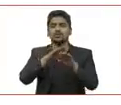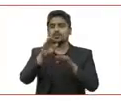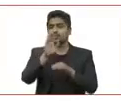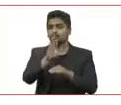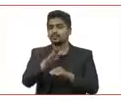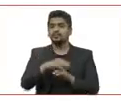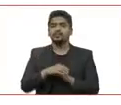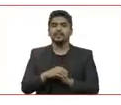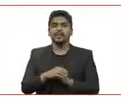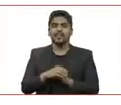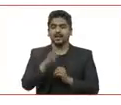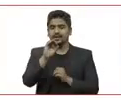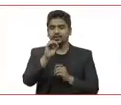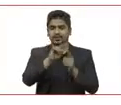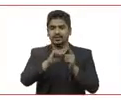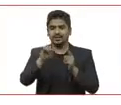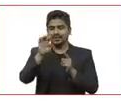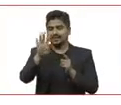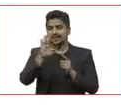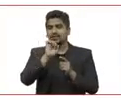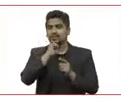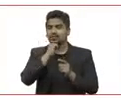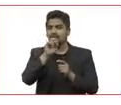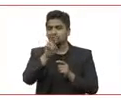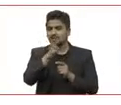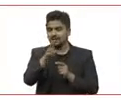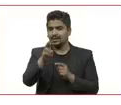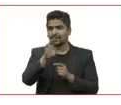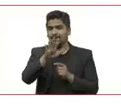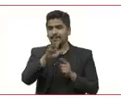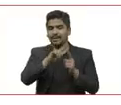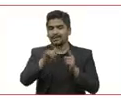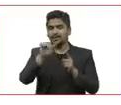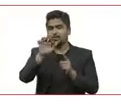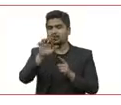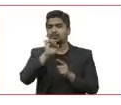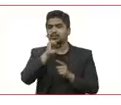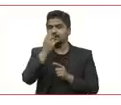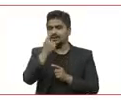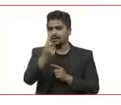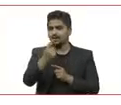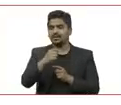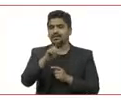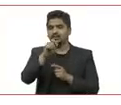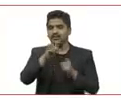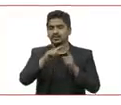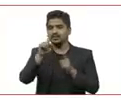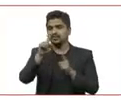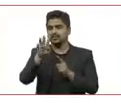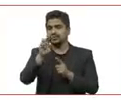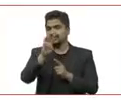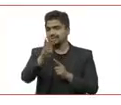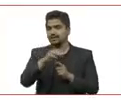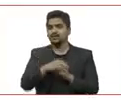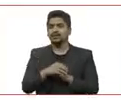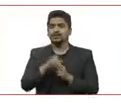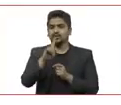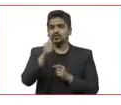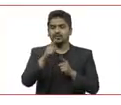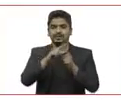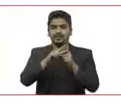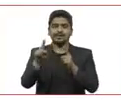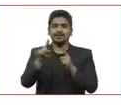त्यसमा 0 देखि 4 वर्षसम्मका 2 जना, 5 देखि 9 वर्षका 1 जना, 10 देखि 14 वर्षका 3 जना, 16